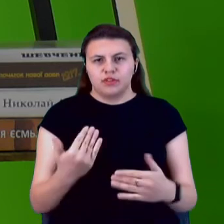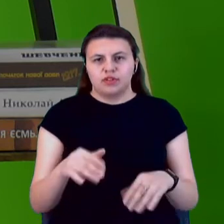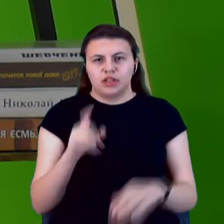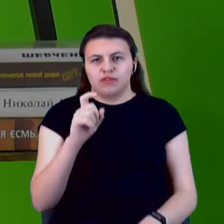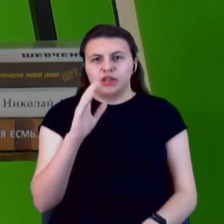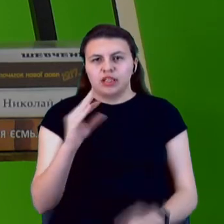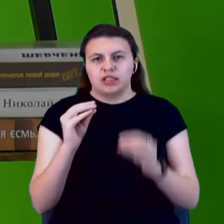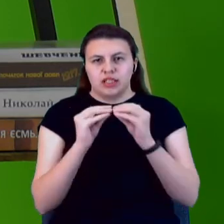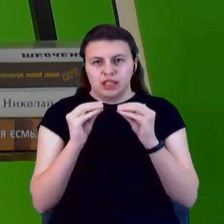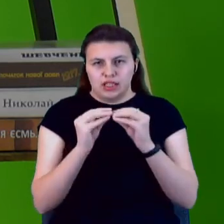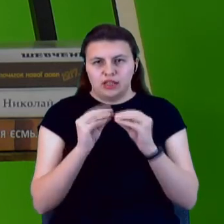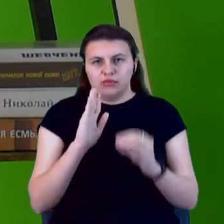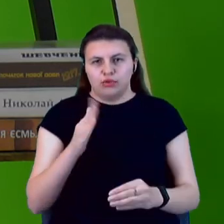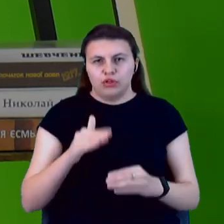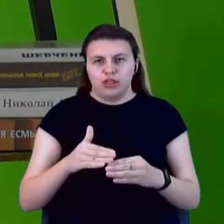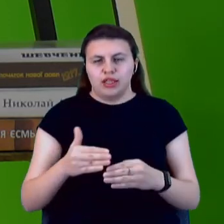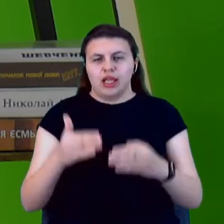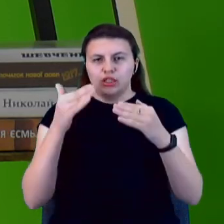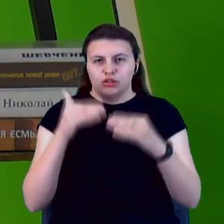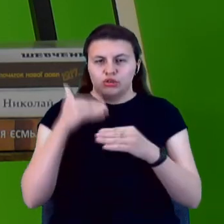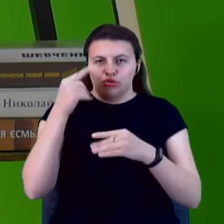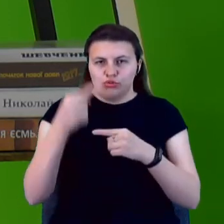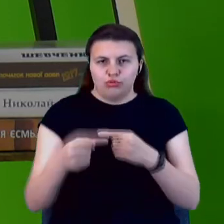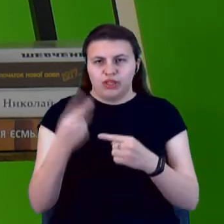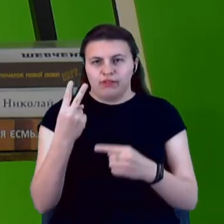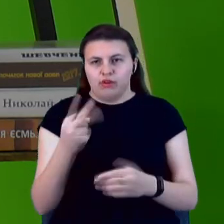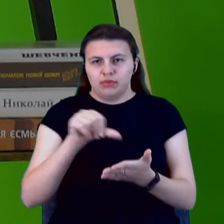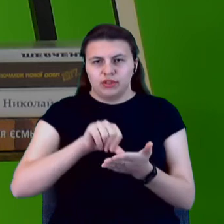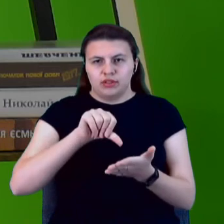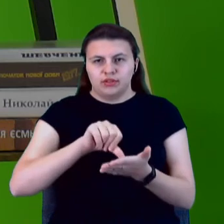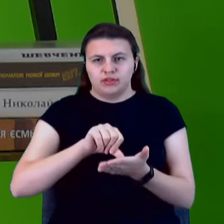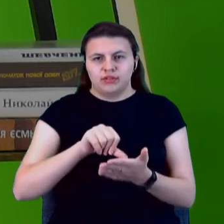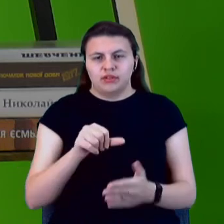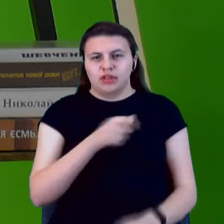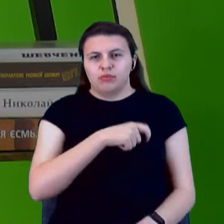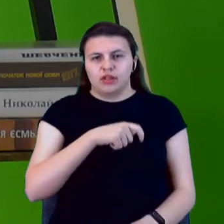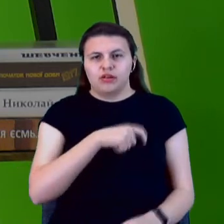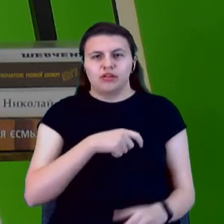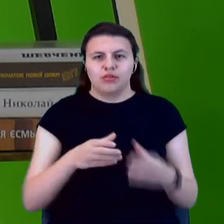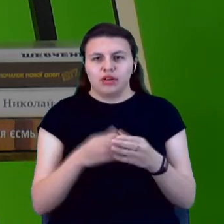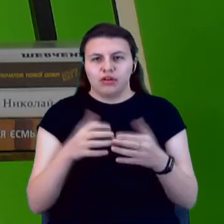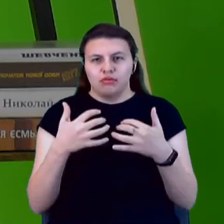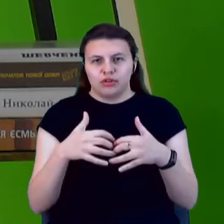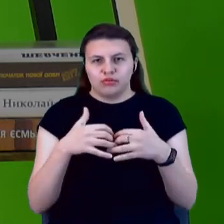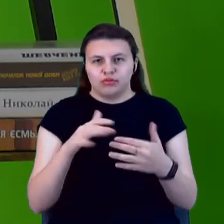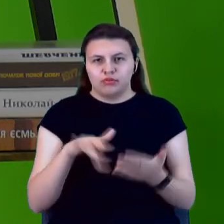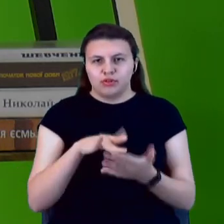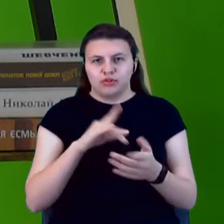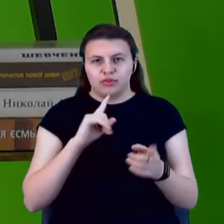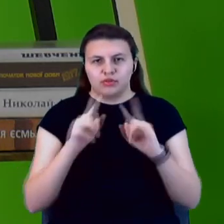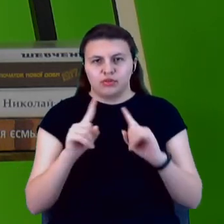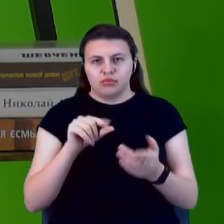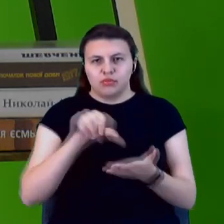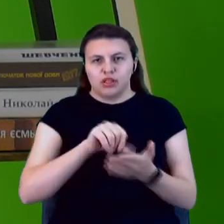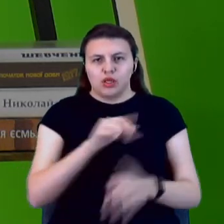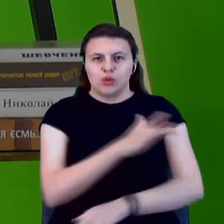студію завітають наступні 2 представники до депутатського корпусу Краматорської міської ради. Ними будуть представники партії «Слуга